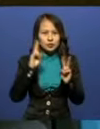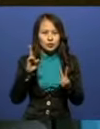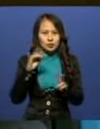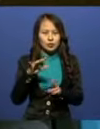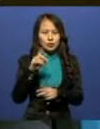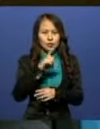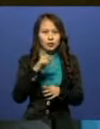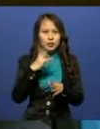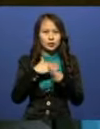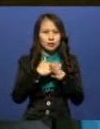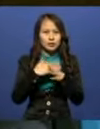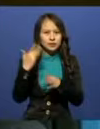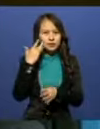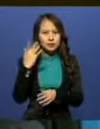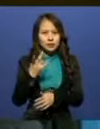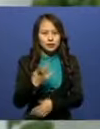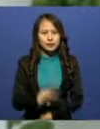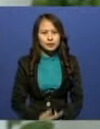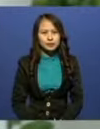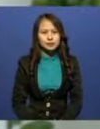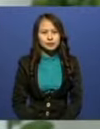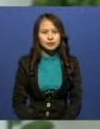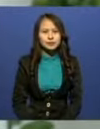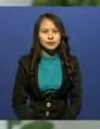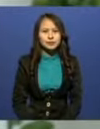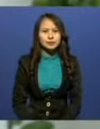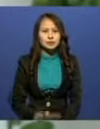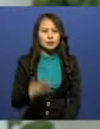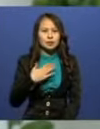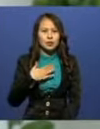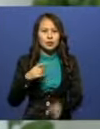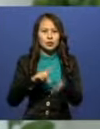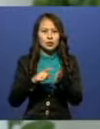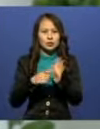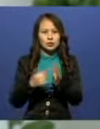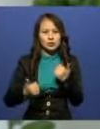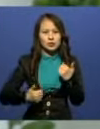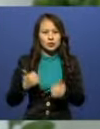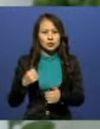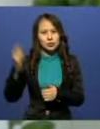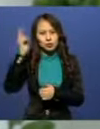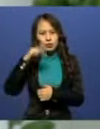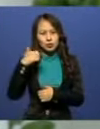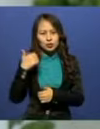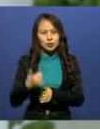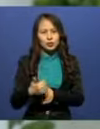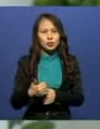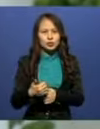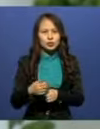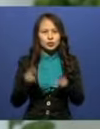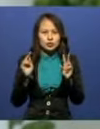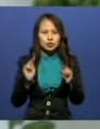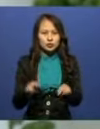біріне не көмектесу керек. Біздің сыныптың мақтанышымыз сабақты жақсы оқиды, адал бала,